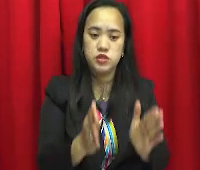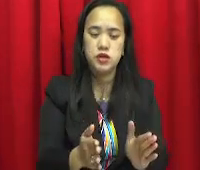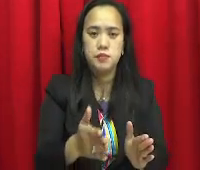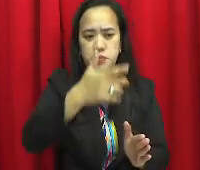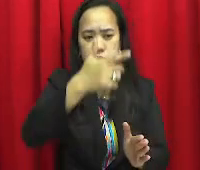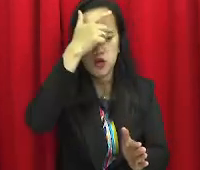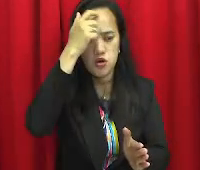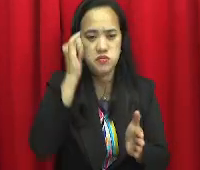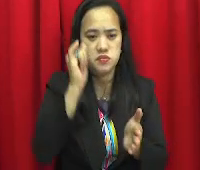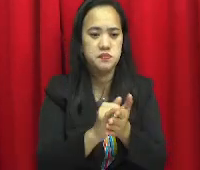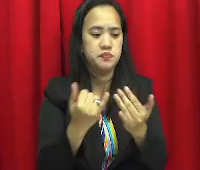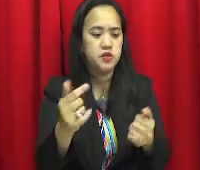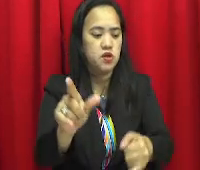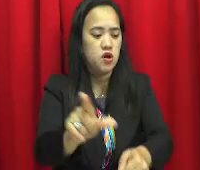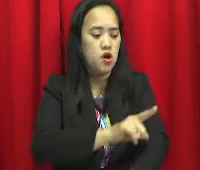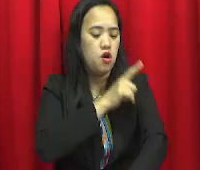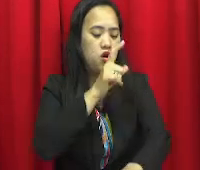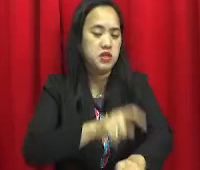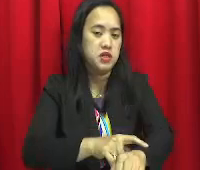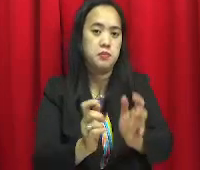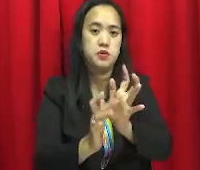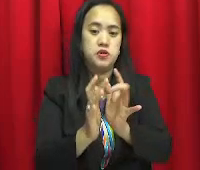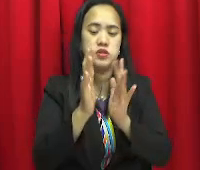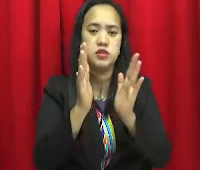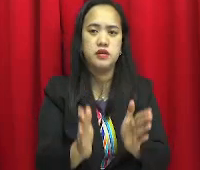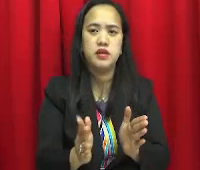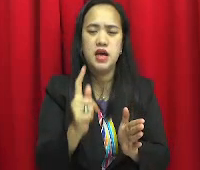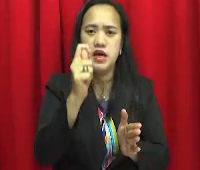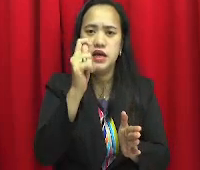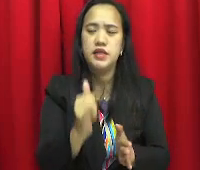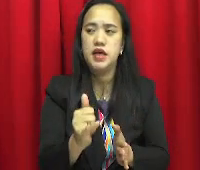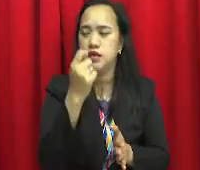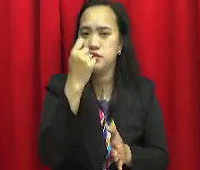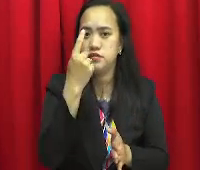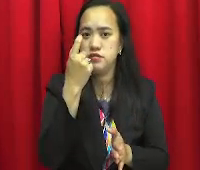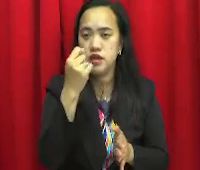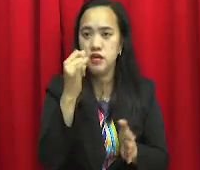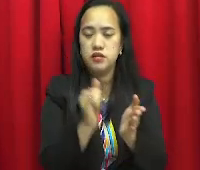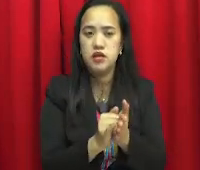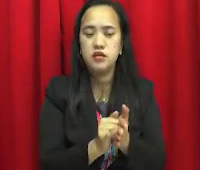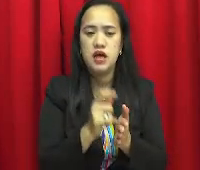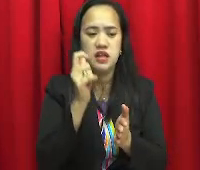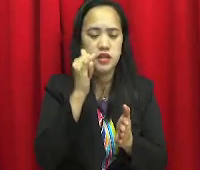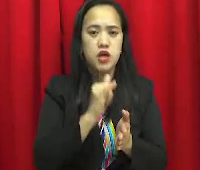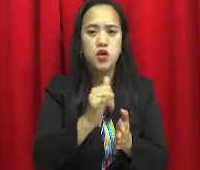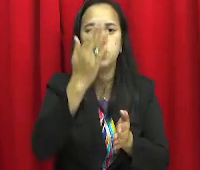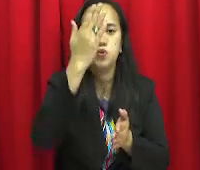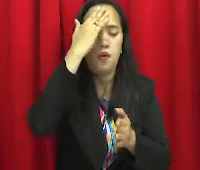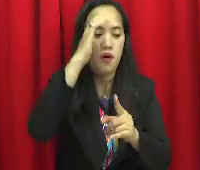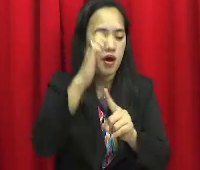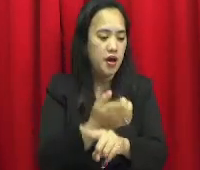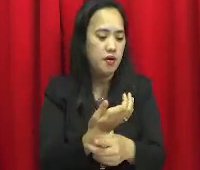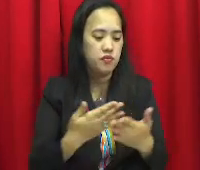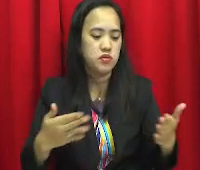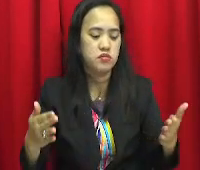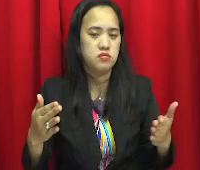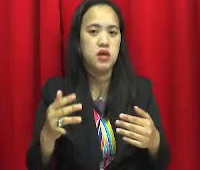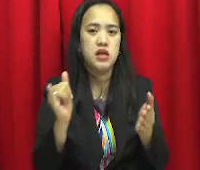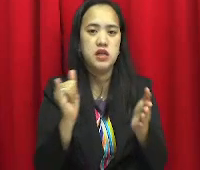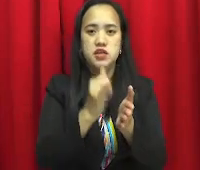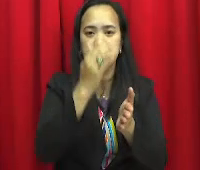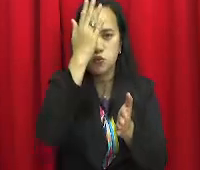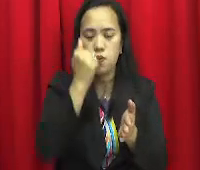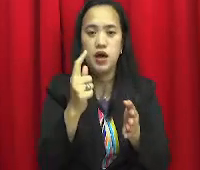matagal na silang Kristiyano, akala nila alam na nila ang lahat, kaya parang wala na silang pakialam.